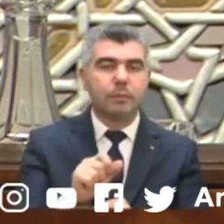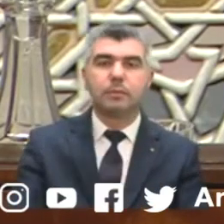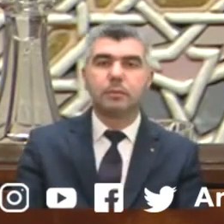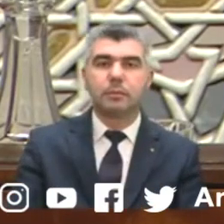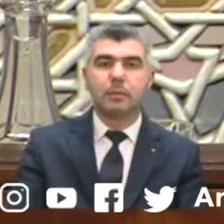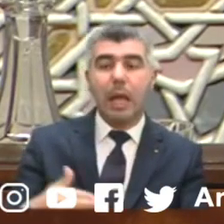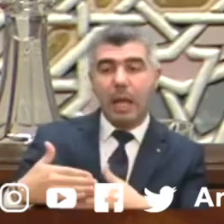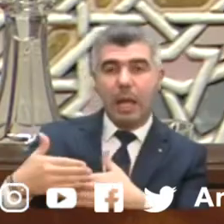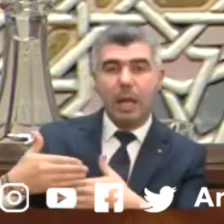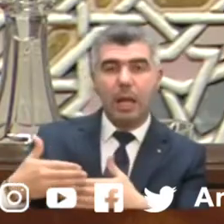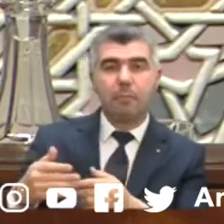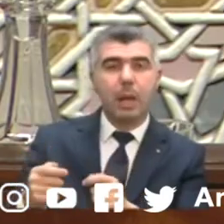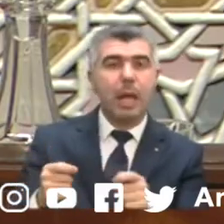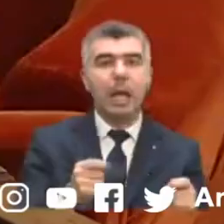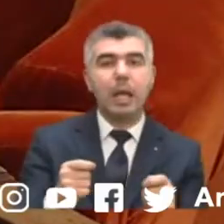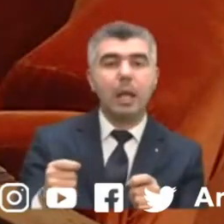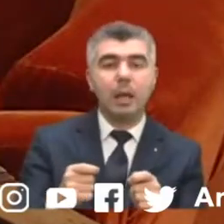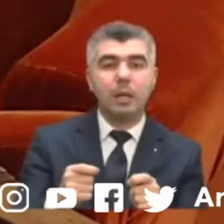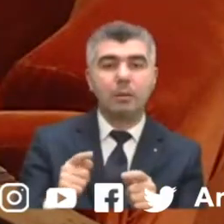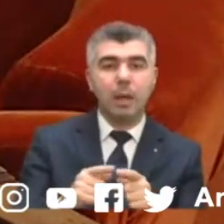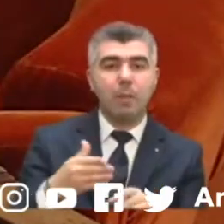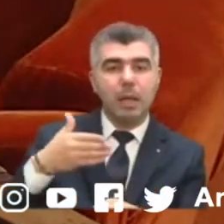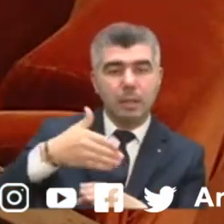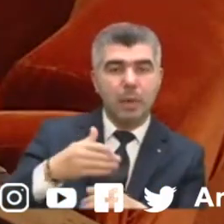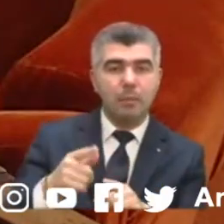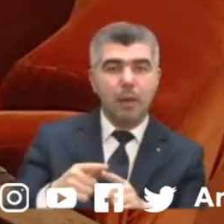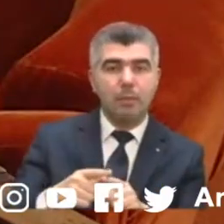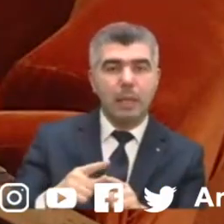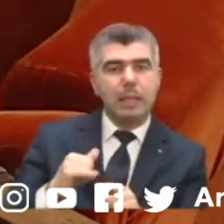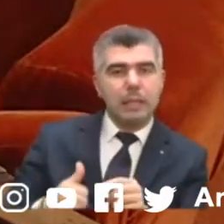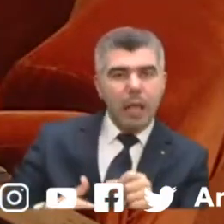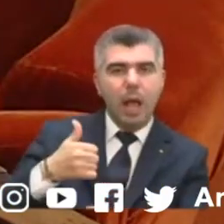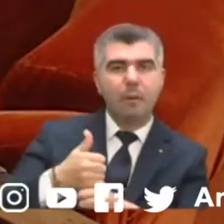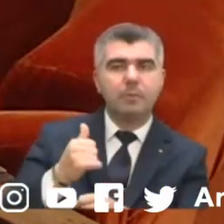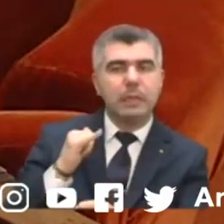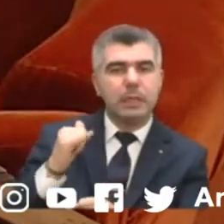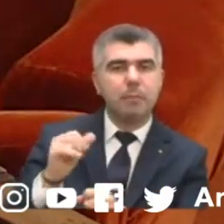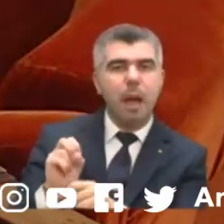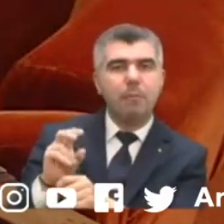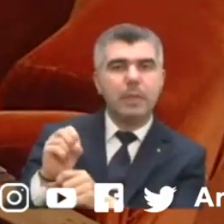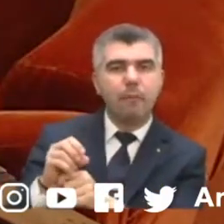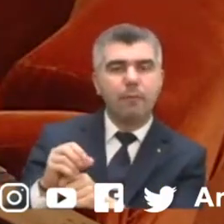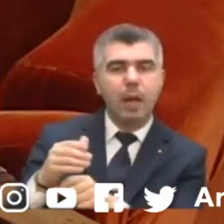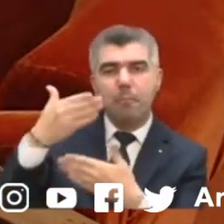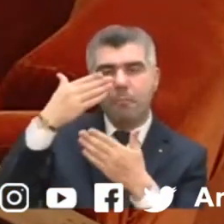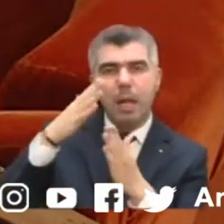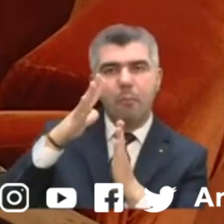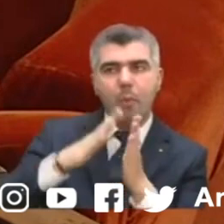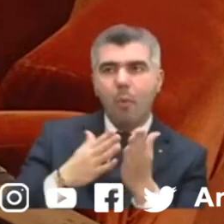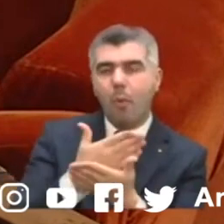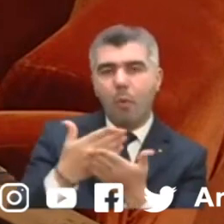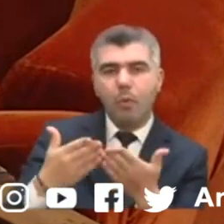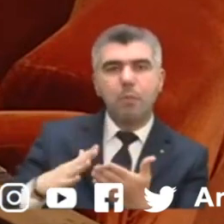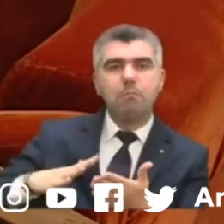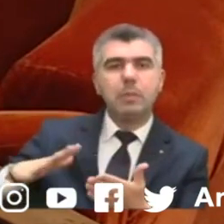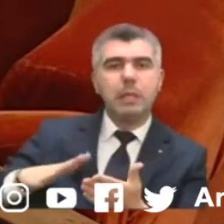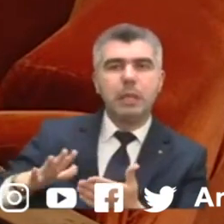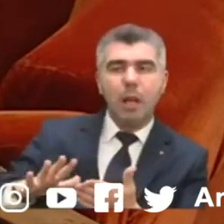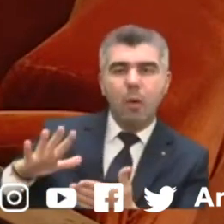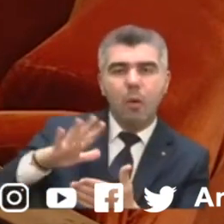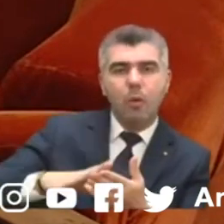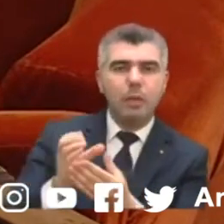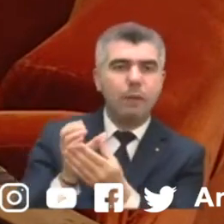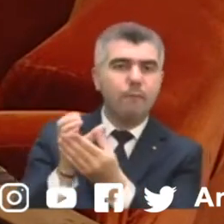بمناسبة عيد الأضحى المبارك كل سنة تعرف ارتفاع مهم في تنقلات المواطنين بين المدن، ويقبل مكتف استثنائي على مختلف وسائل النقل